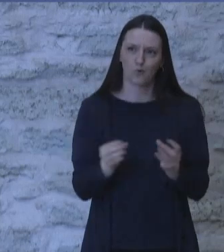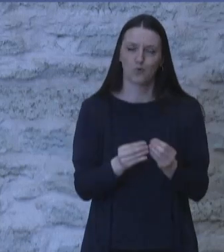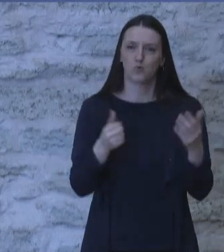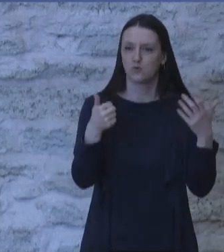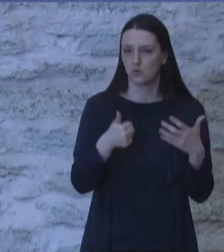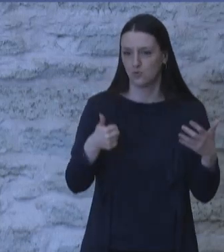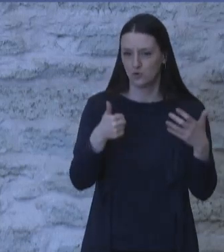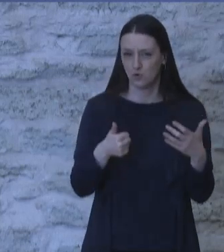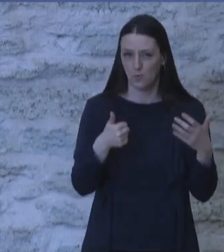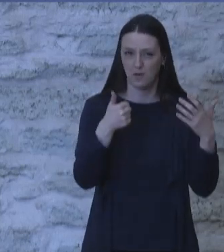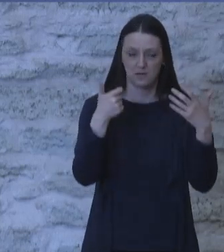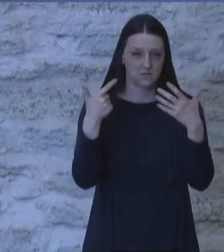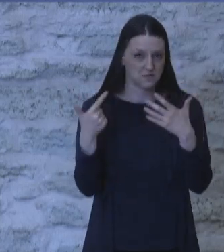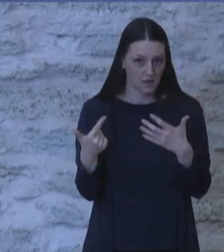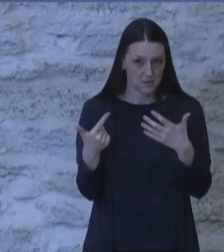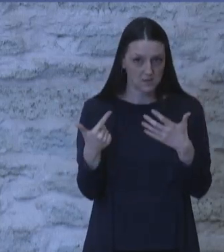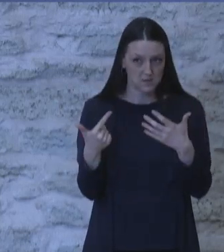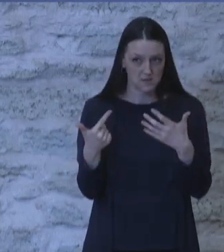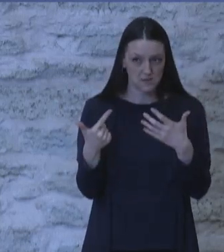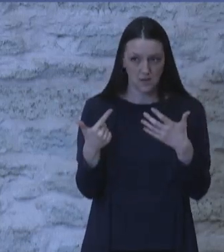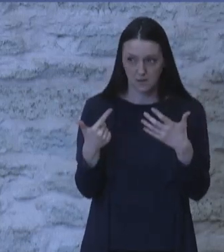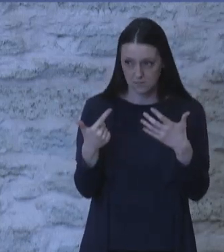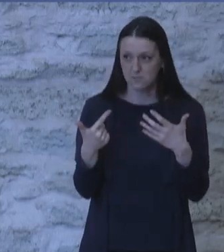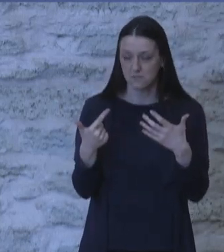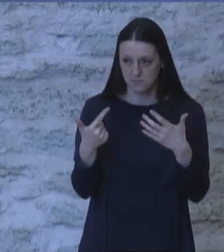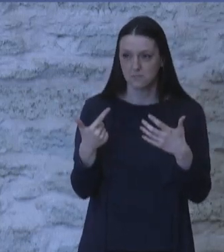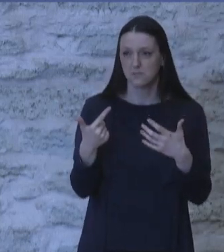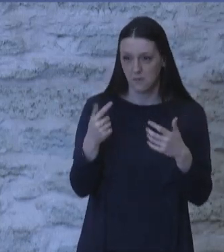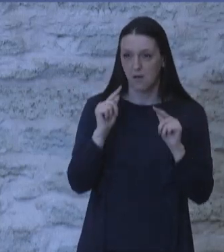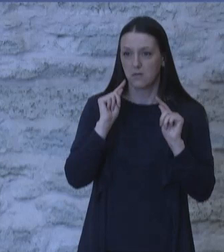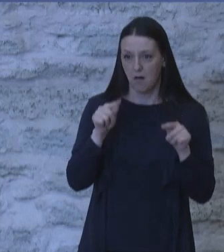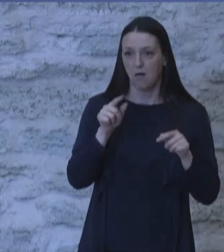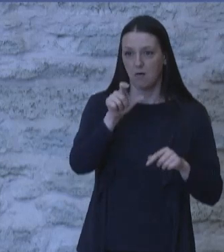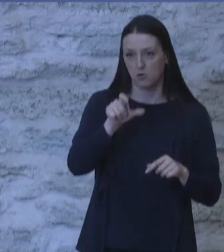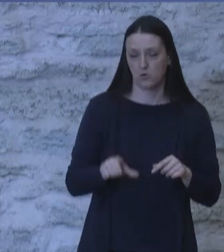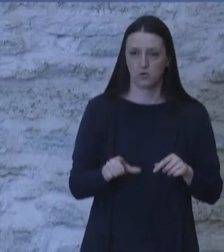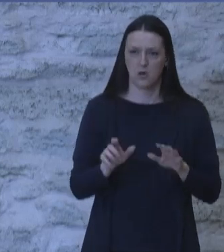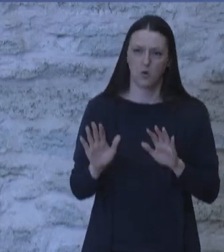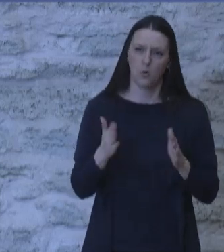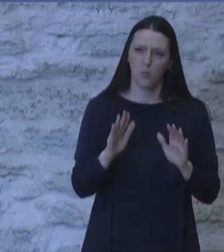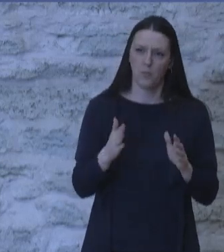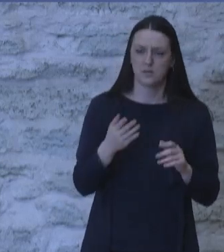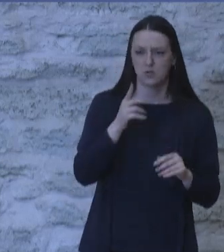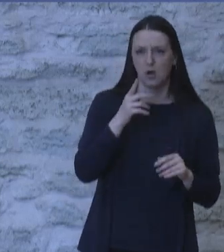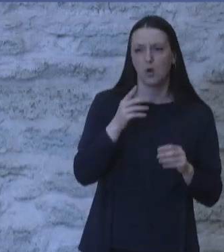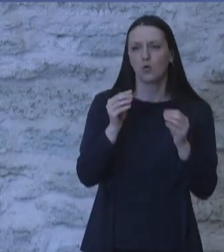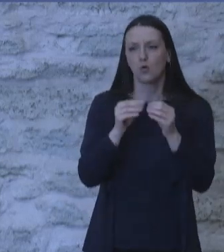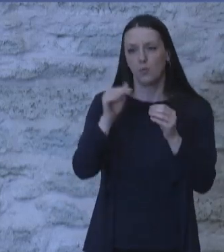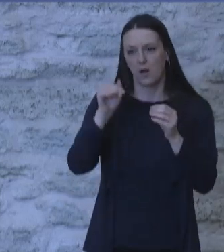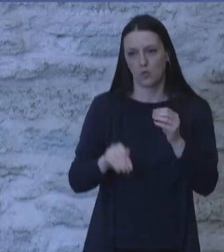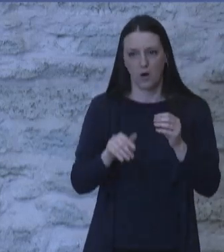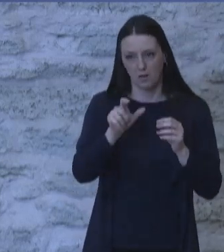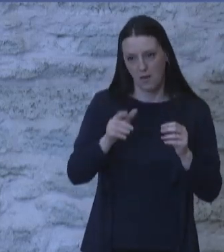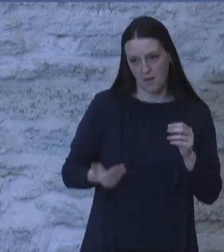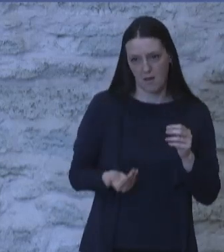nakatunud ja see teeb suhta arvu tohande elaniku kohta, kümne tohande elaniku